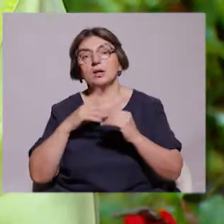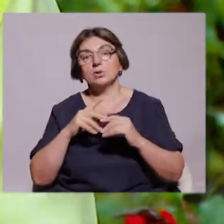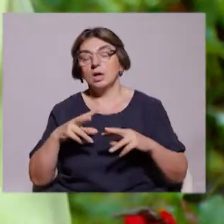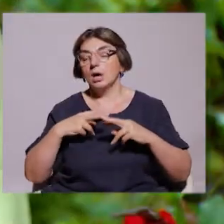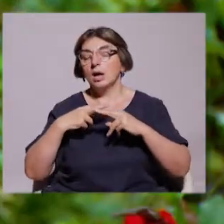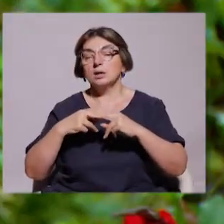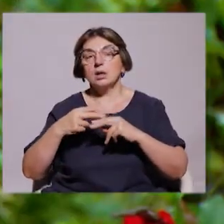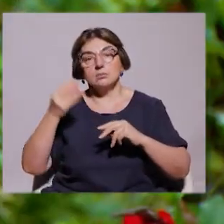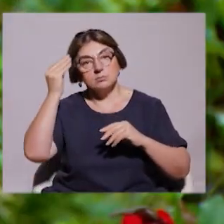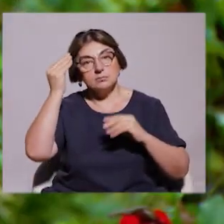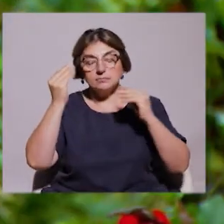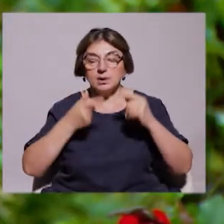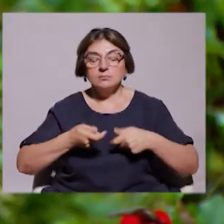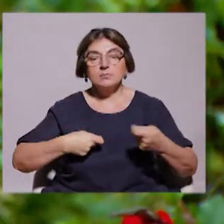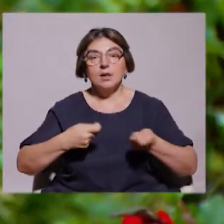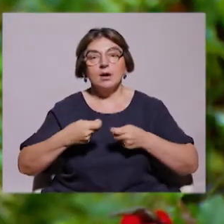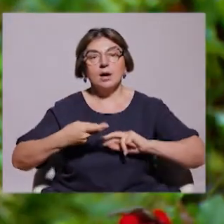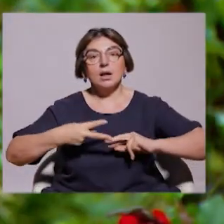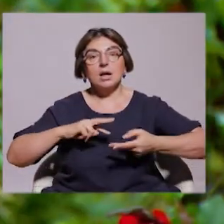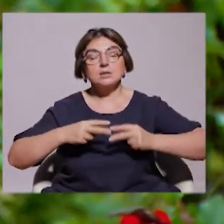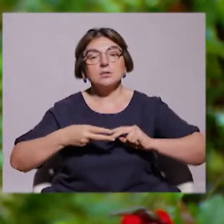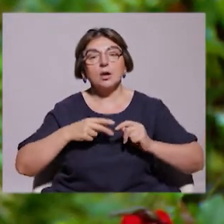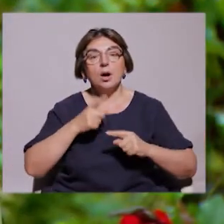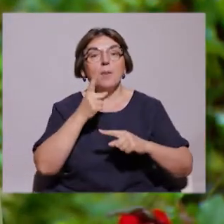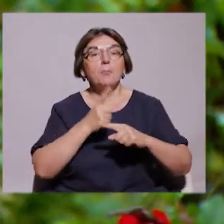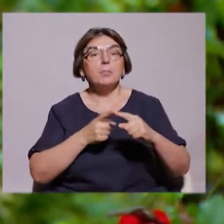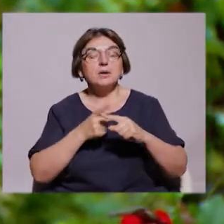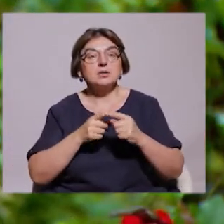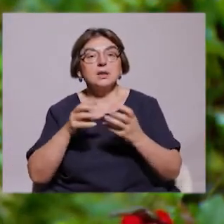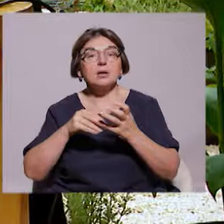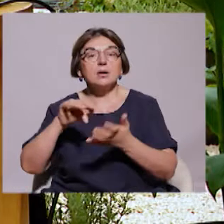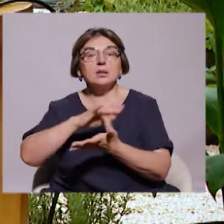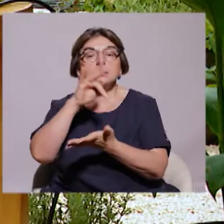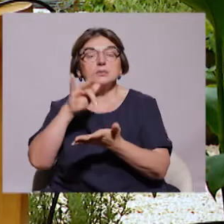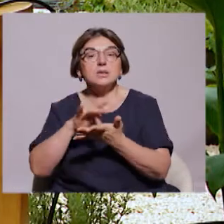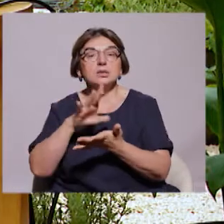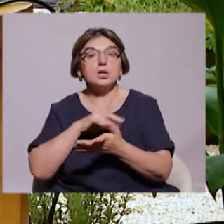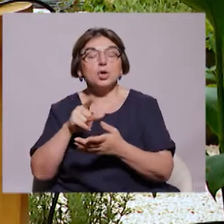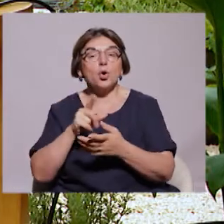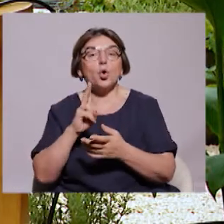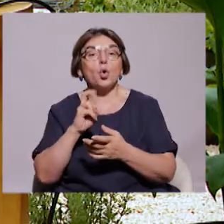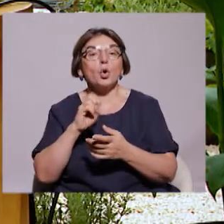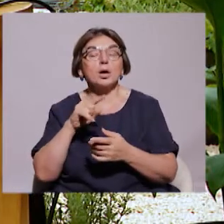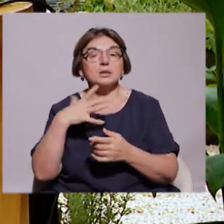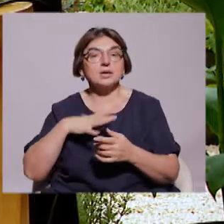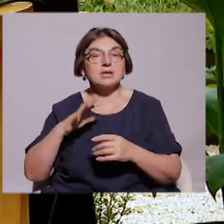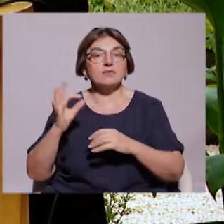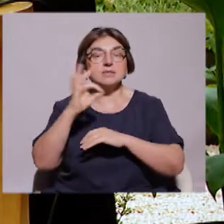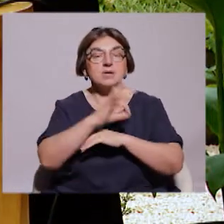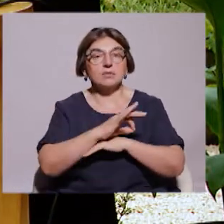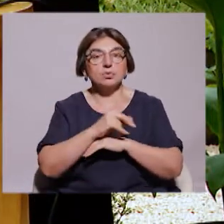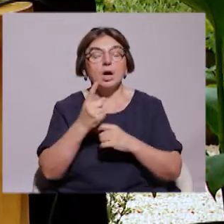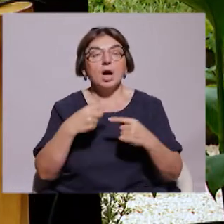ჰქონდათ. ამბობენ კიდევაც, რომ ბერძნული კოლონიზაციის ცენტრსაც კი წარმოადგენდა კოლხეთი. მიარშემელი არ თქვა შავი ზღვის სამხრეთ